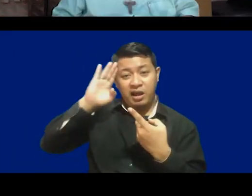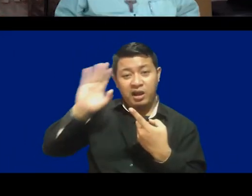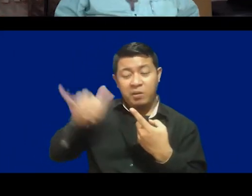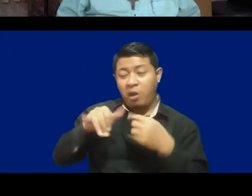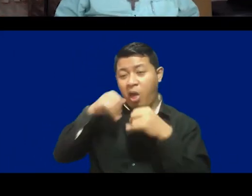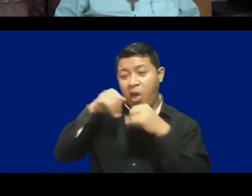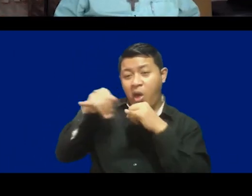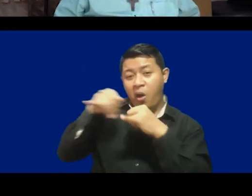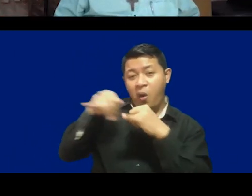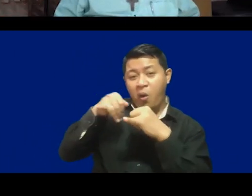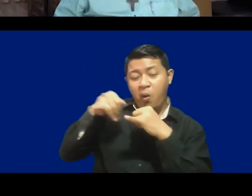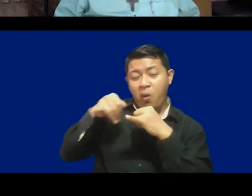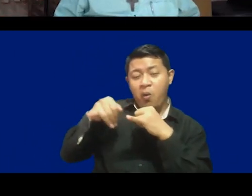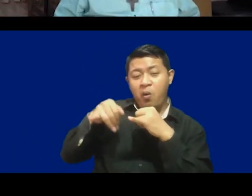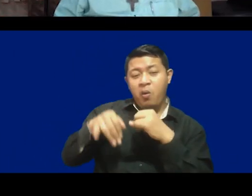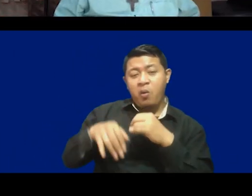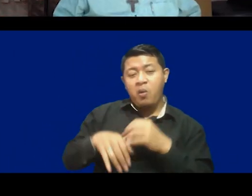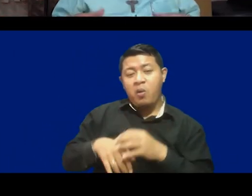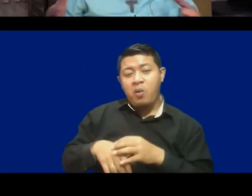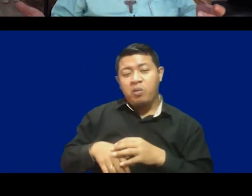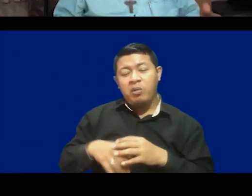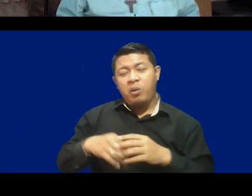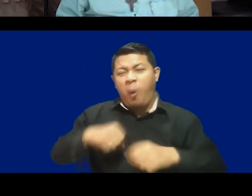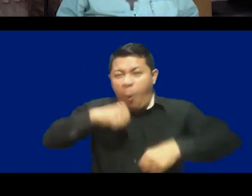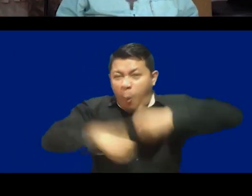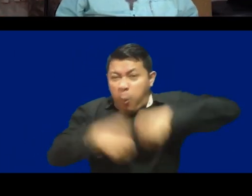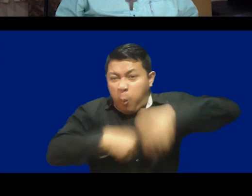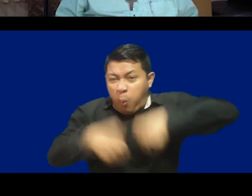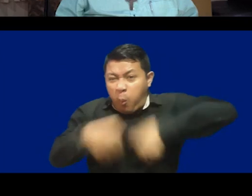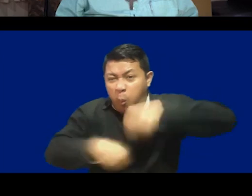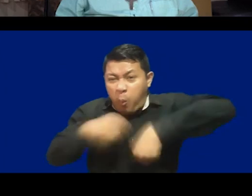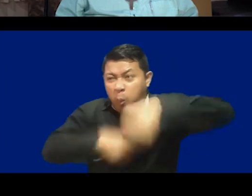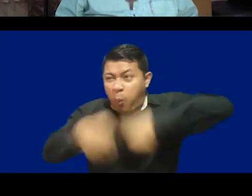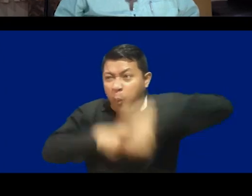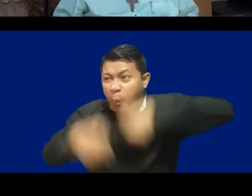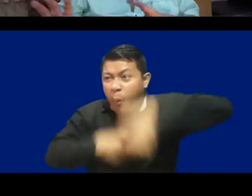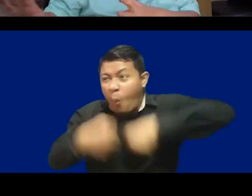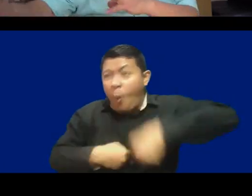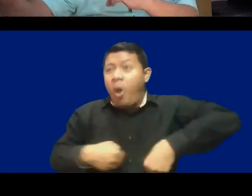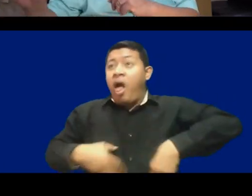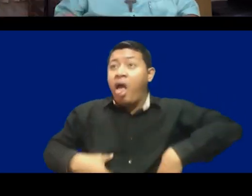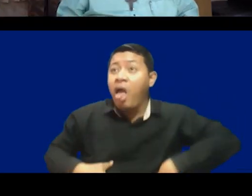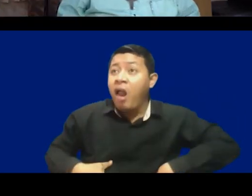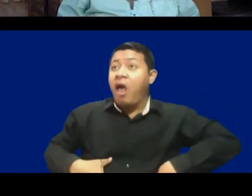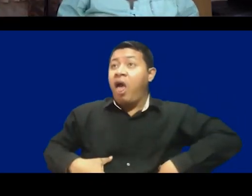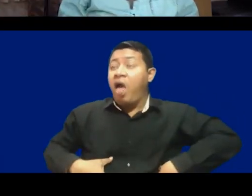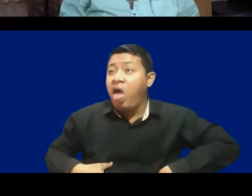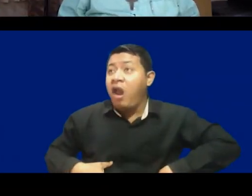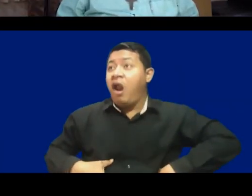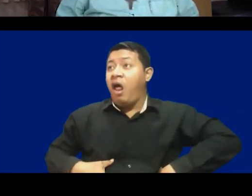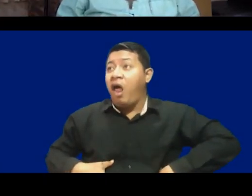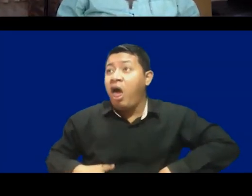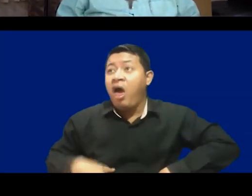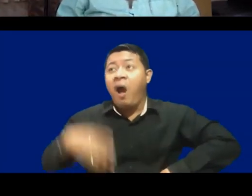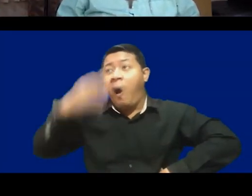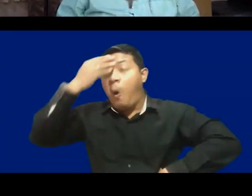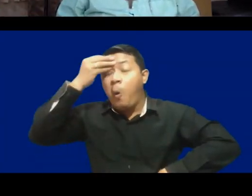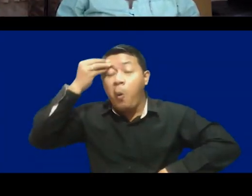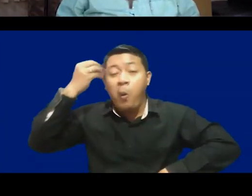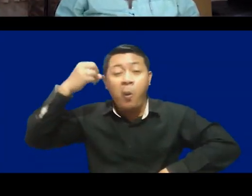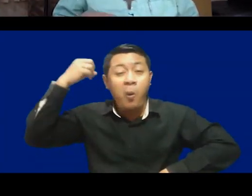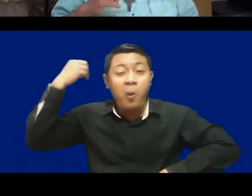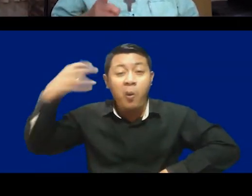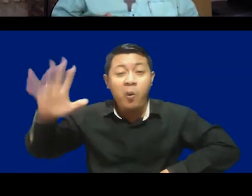biasa untuk mencelakai dia, tidak mampu untuk mengejar Forrest